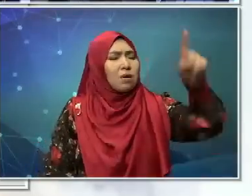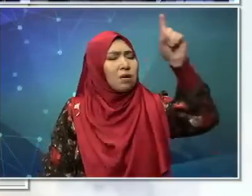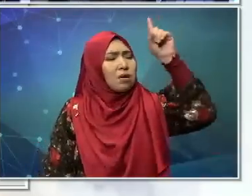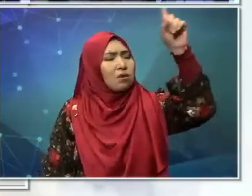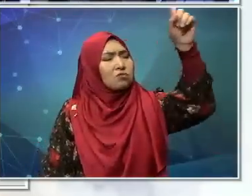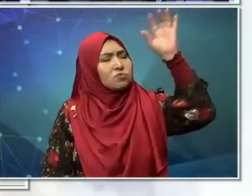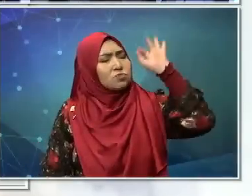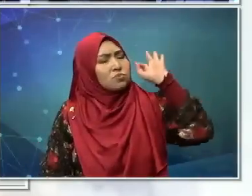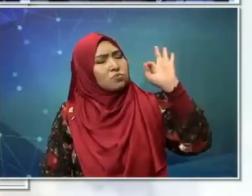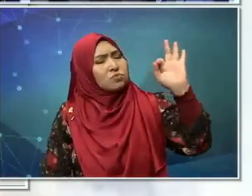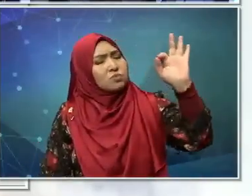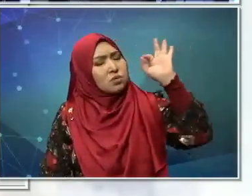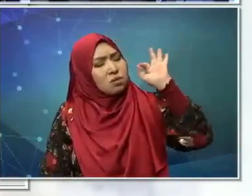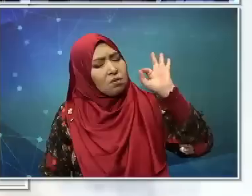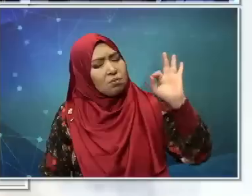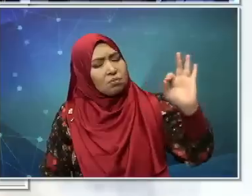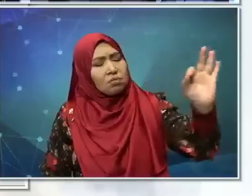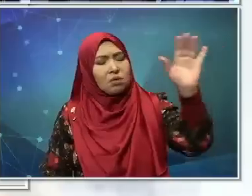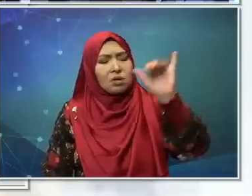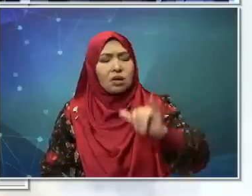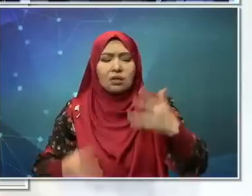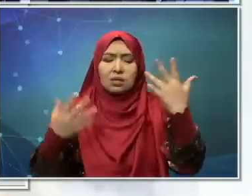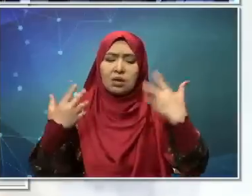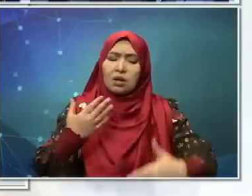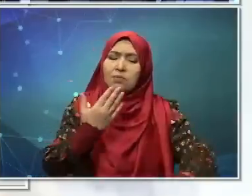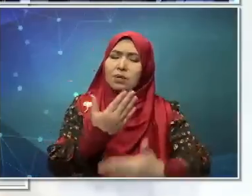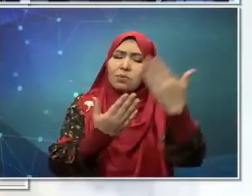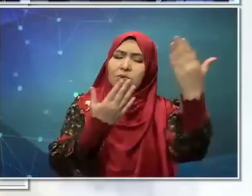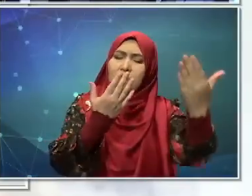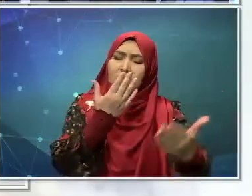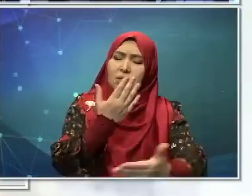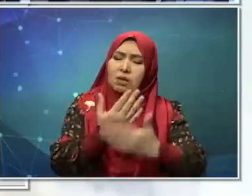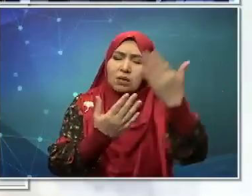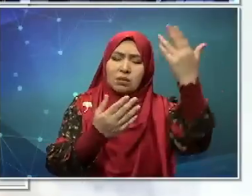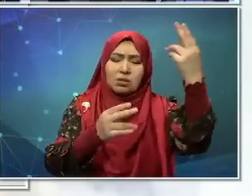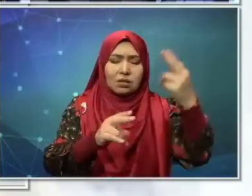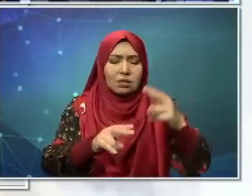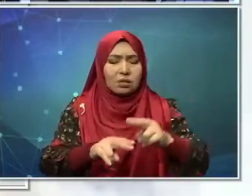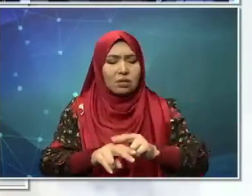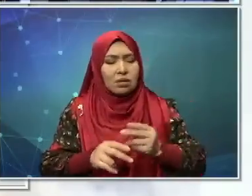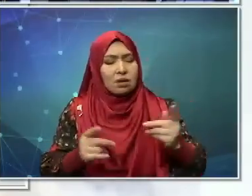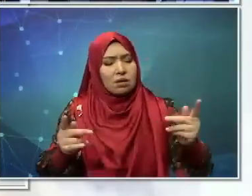Subhanallah Azizah khorana adzim